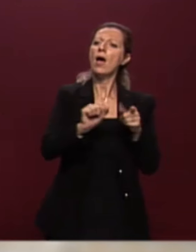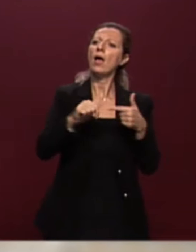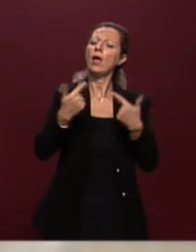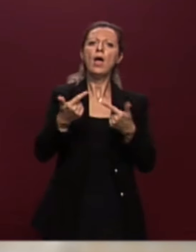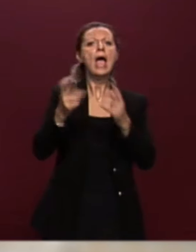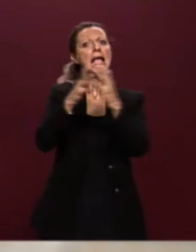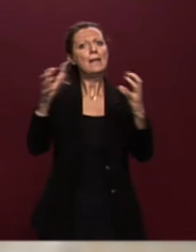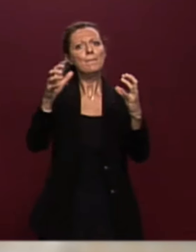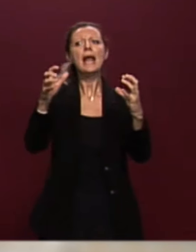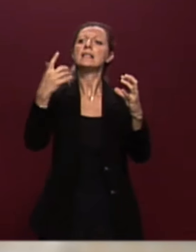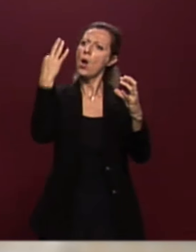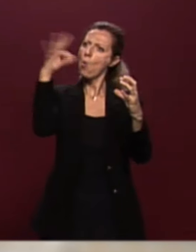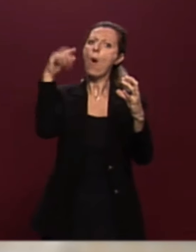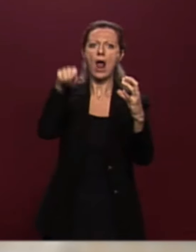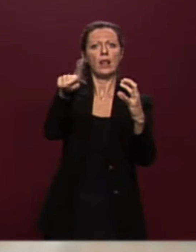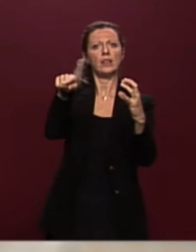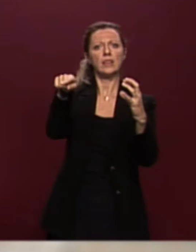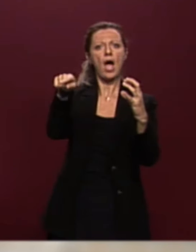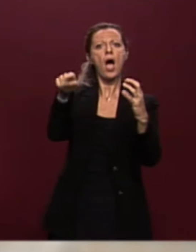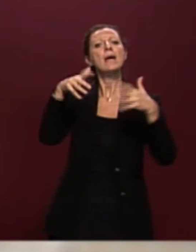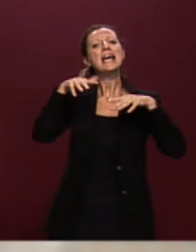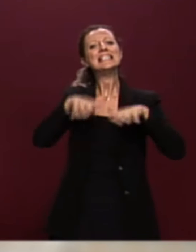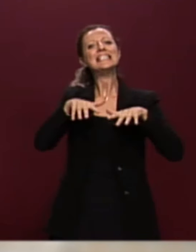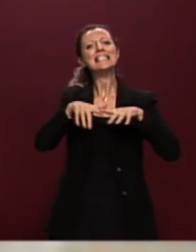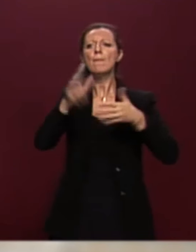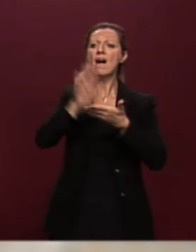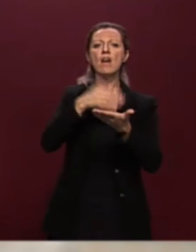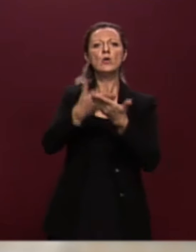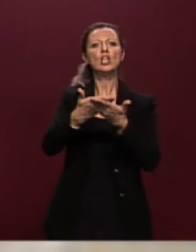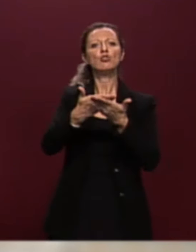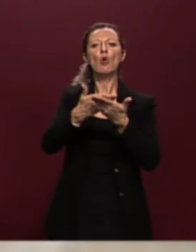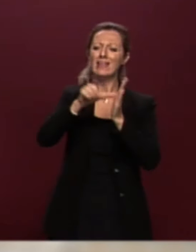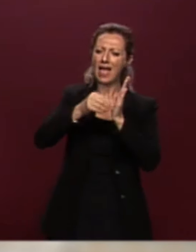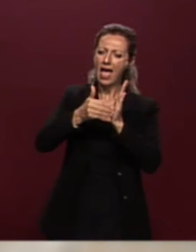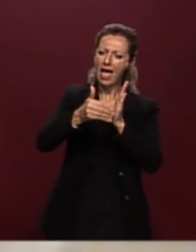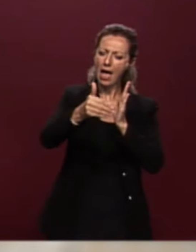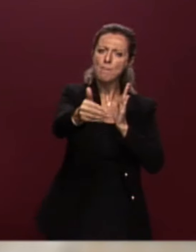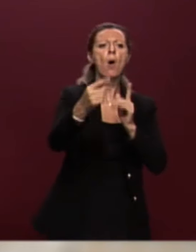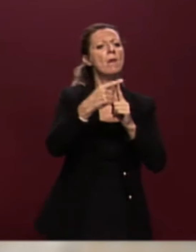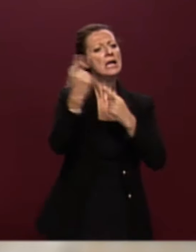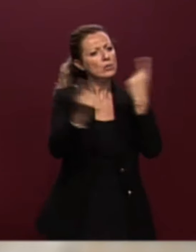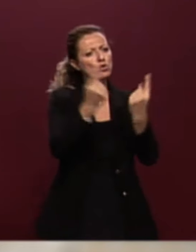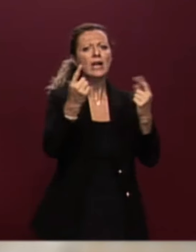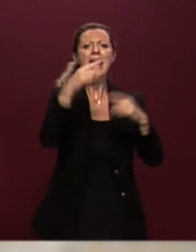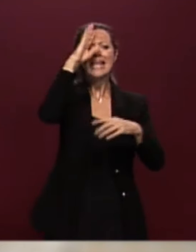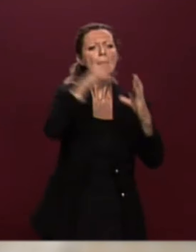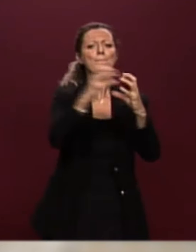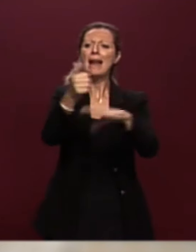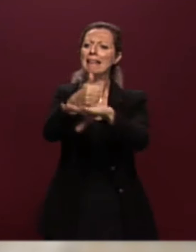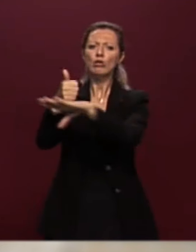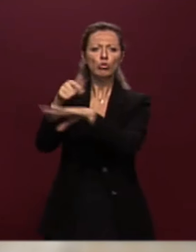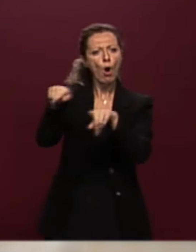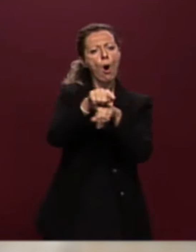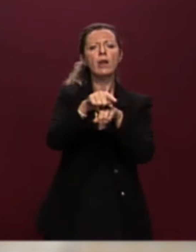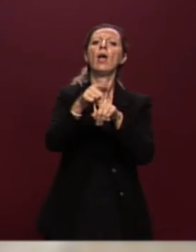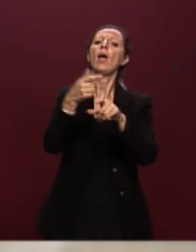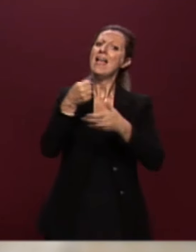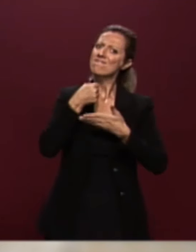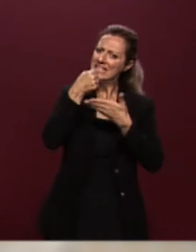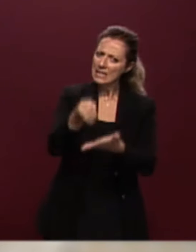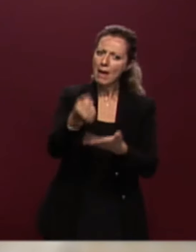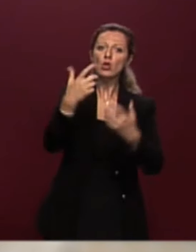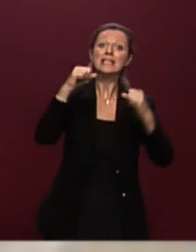delle imprese e come sistema di valorizzazione nel tempo di quelle realtà imprenditoriali che investono sulla salute